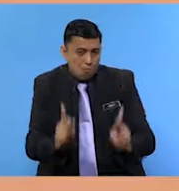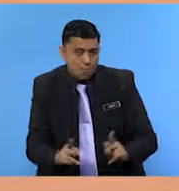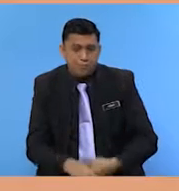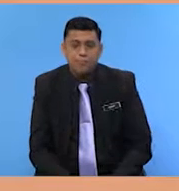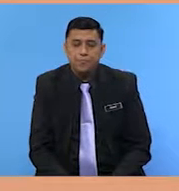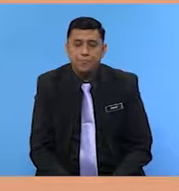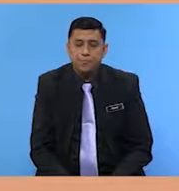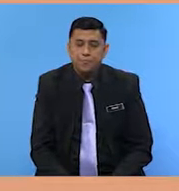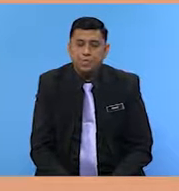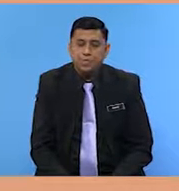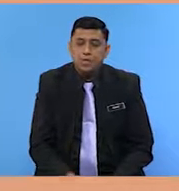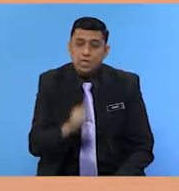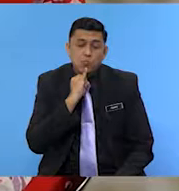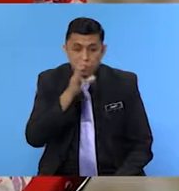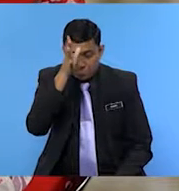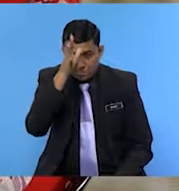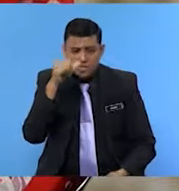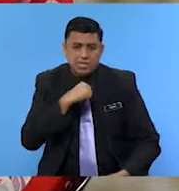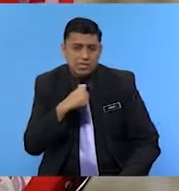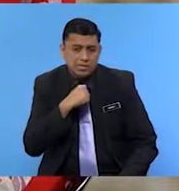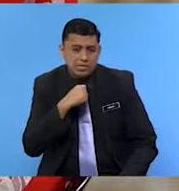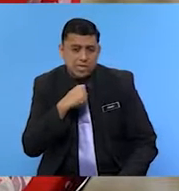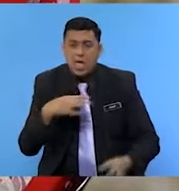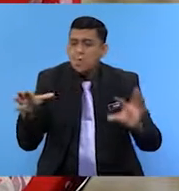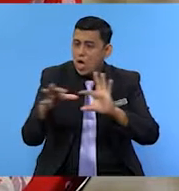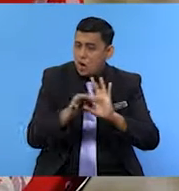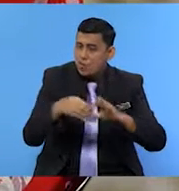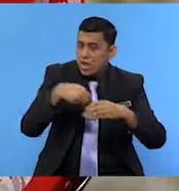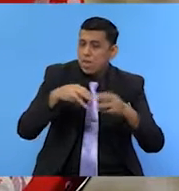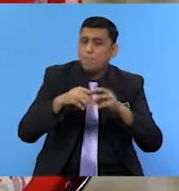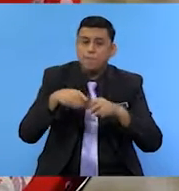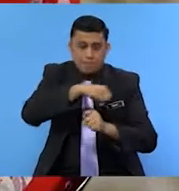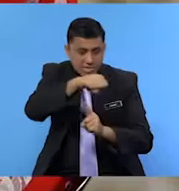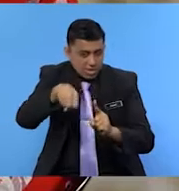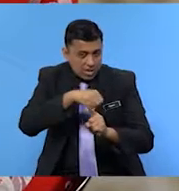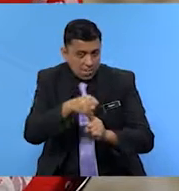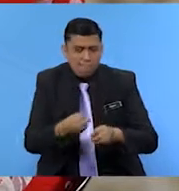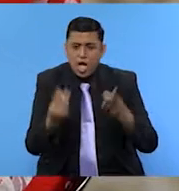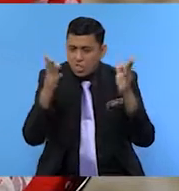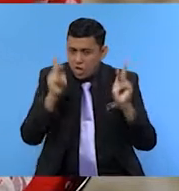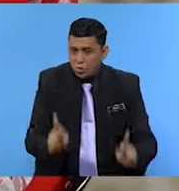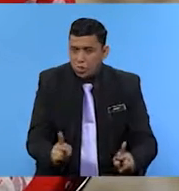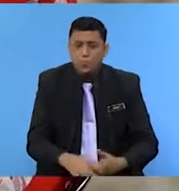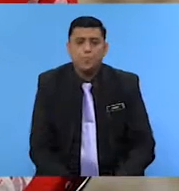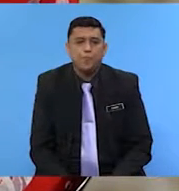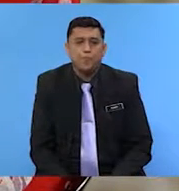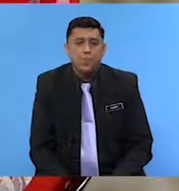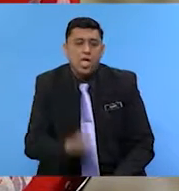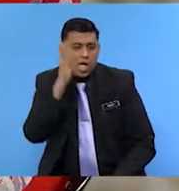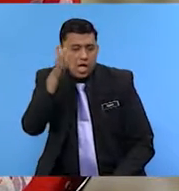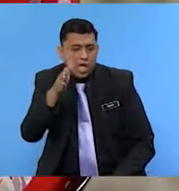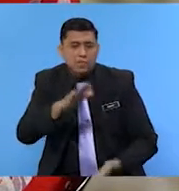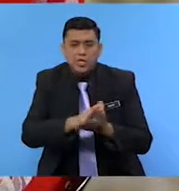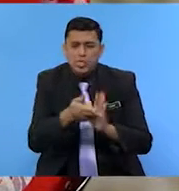bapa sendiri yang dibesarkan dan bergaul dalam persekitaran masyarakat yang berbilang kaum secara tidak langsung akan menjadi